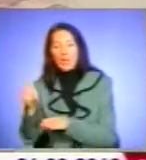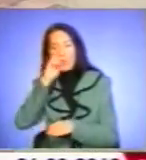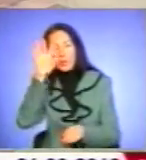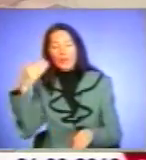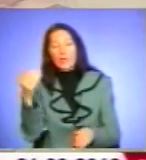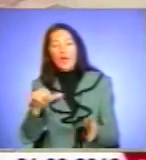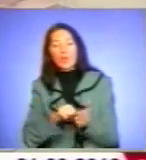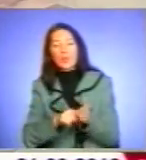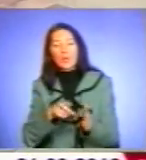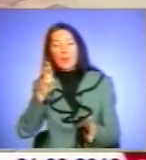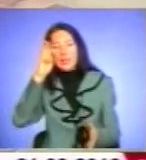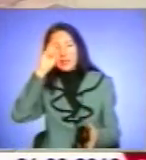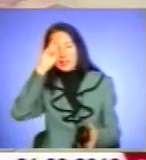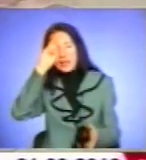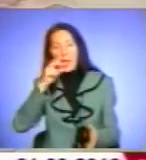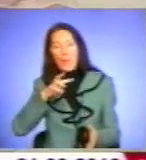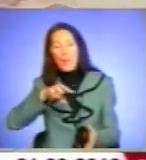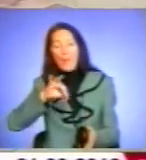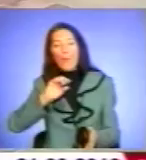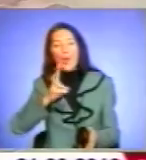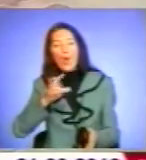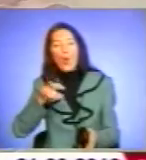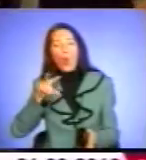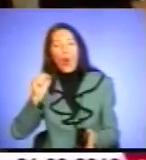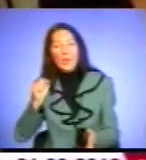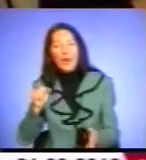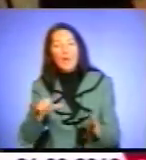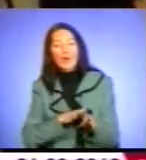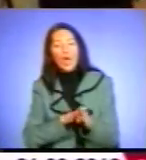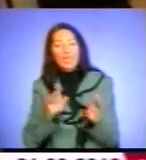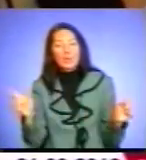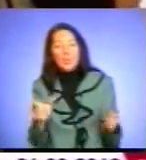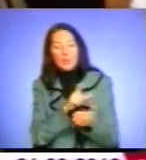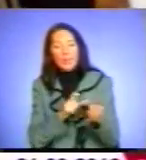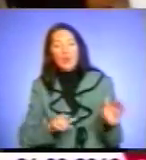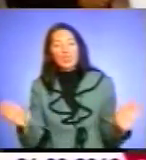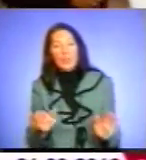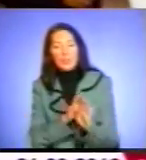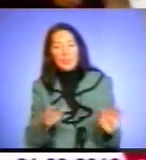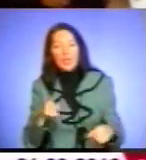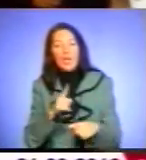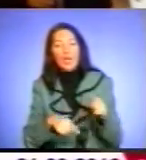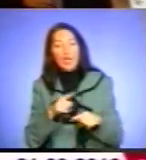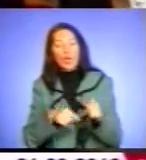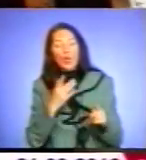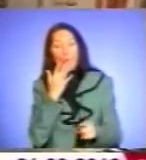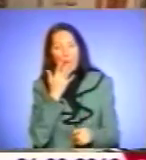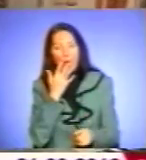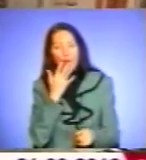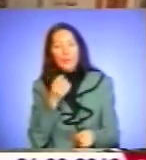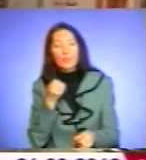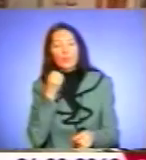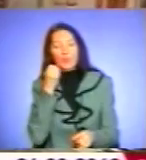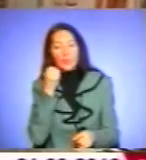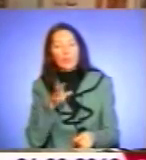Миколою, виконуючи пісні українською мовою. Адже любов до рідної землі Соломія випликала ще з дитинства, коли, захворівши,